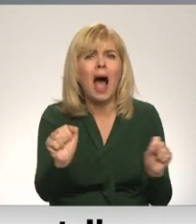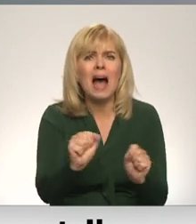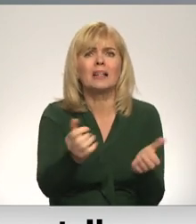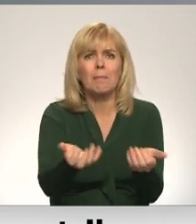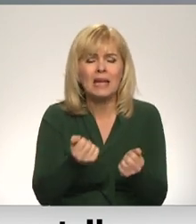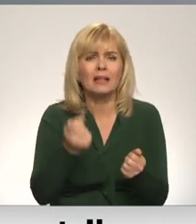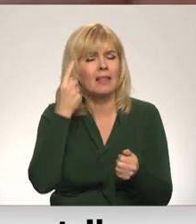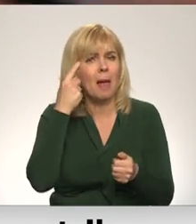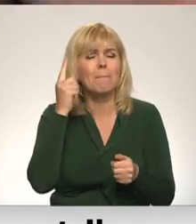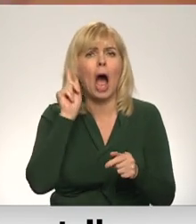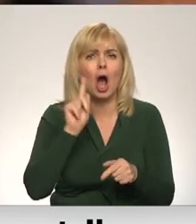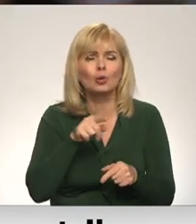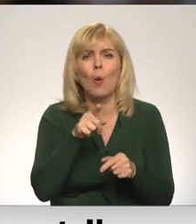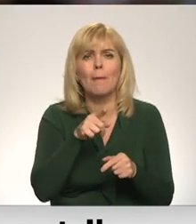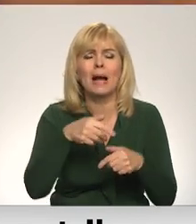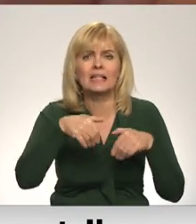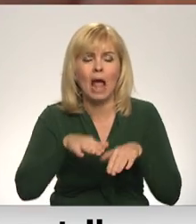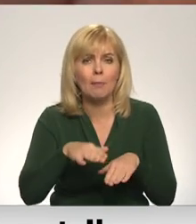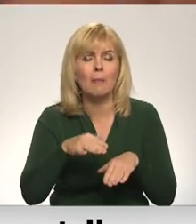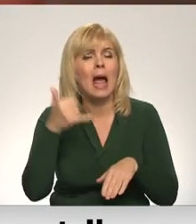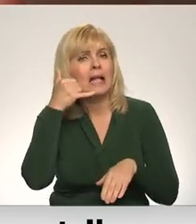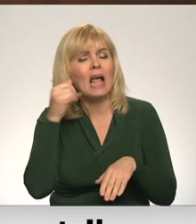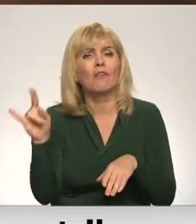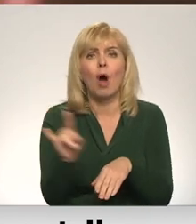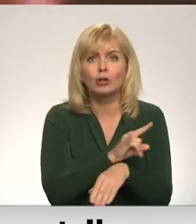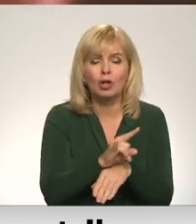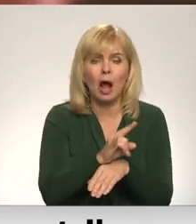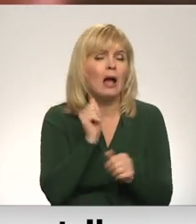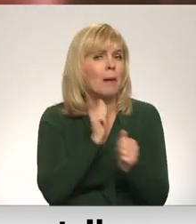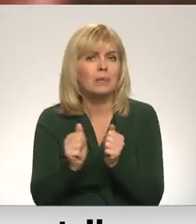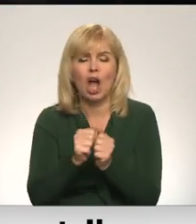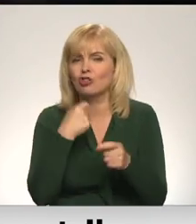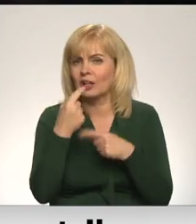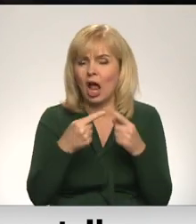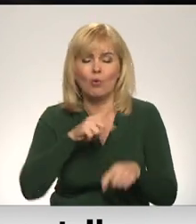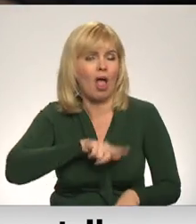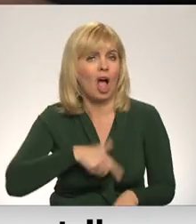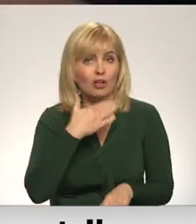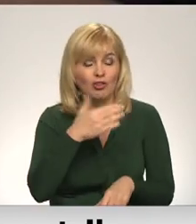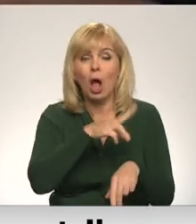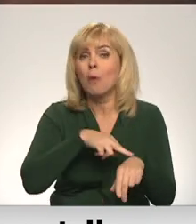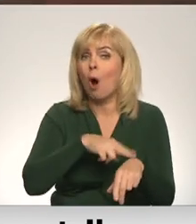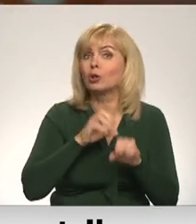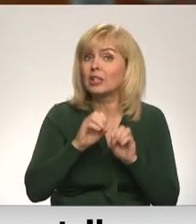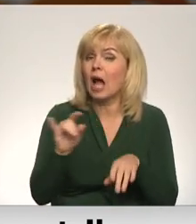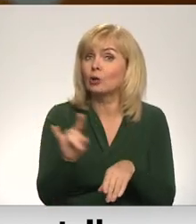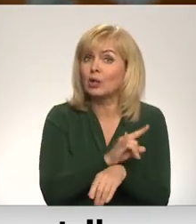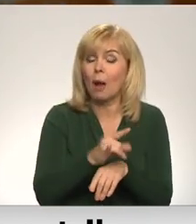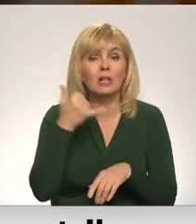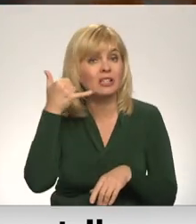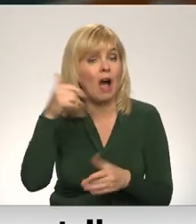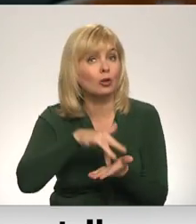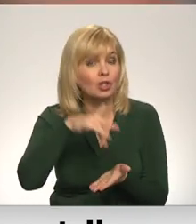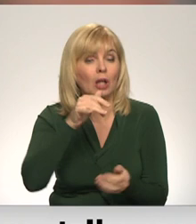nepārdomātus lēmumus. Telefonu krāpnieki visbiežāk nerunā latviešu valodā. Policijā stāsta, ka krāpnieku zvanu